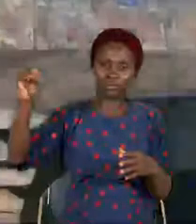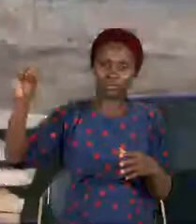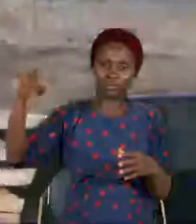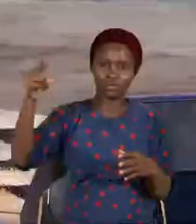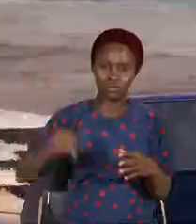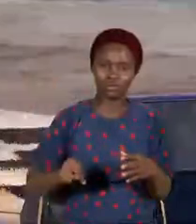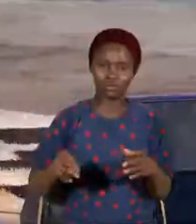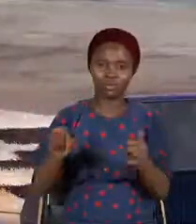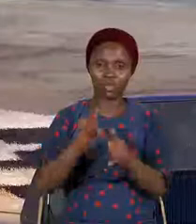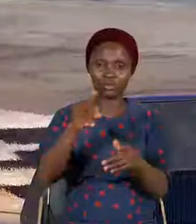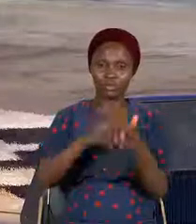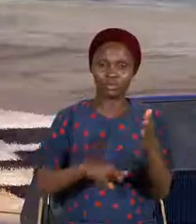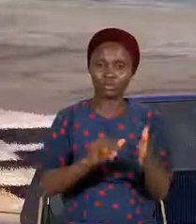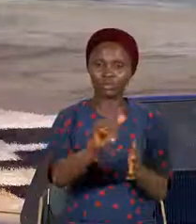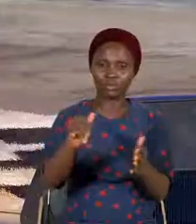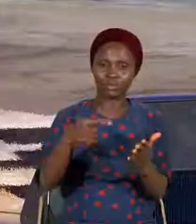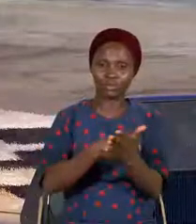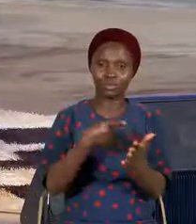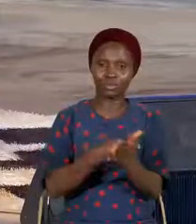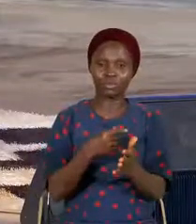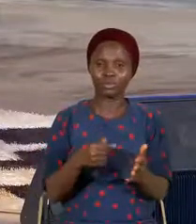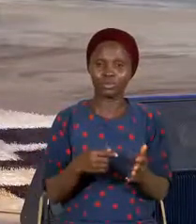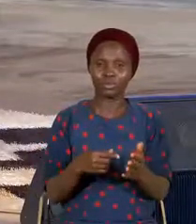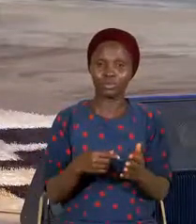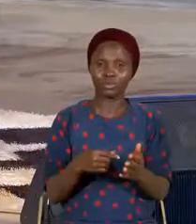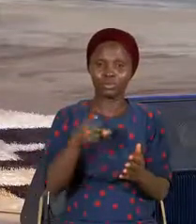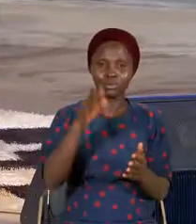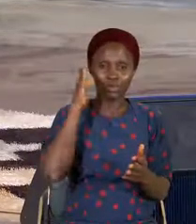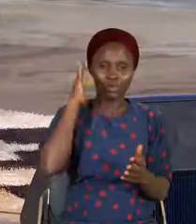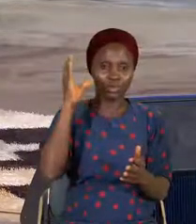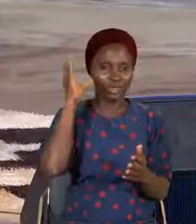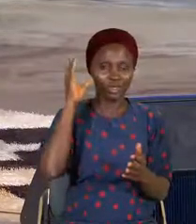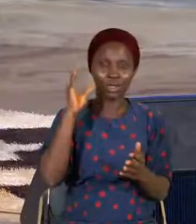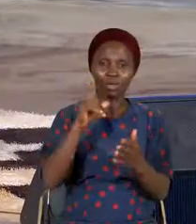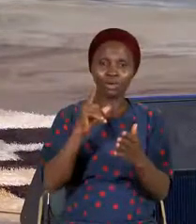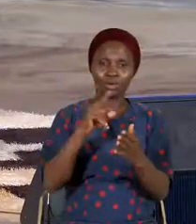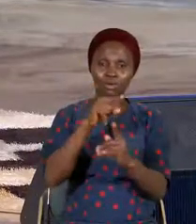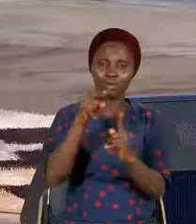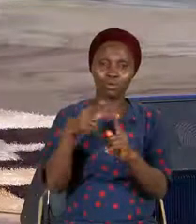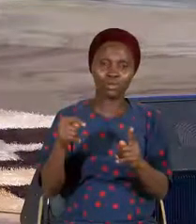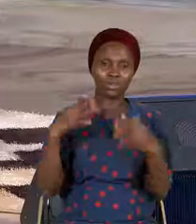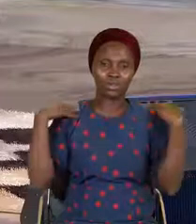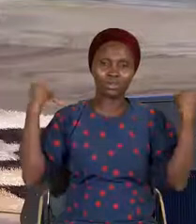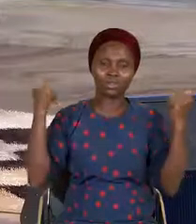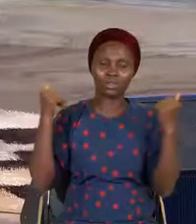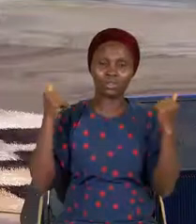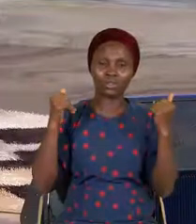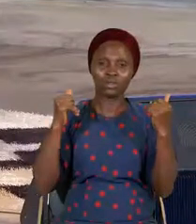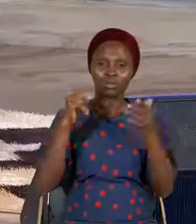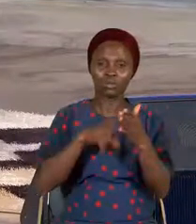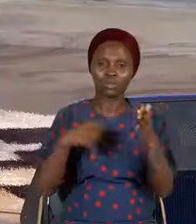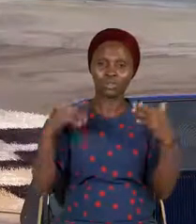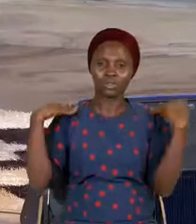évangiles, vous allez entendre ce que le Père a dit le concernant. Vous allez entendre ce que les anges ont dit le